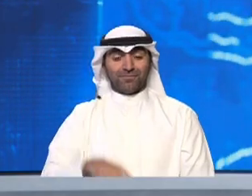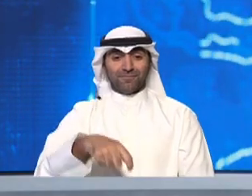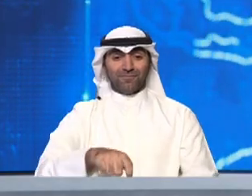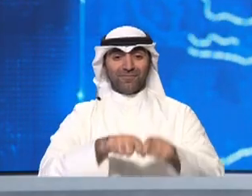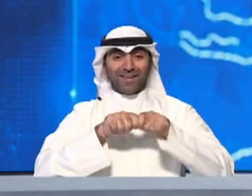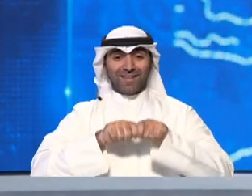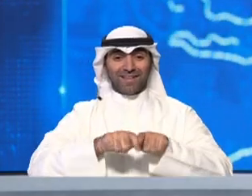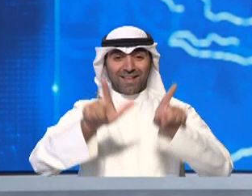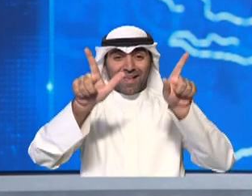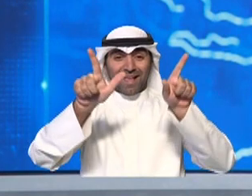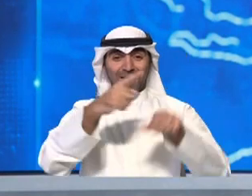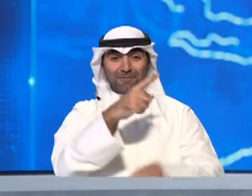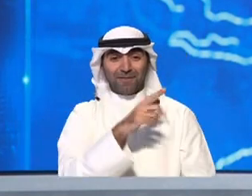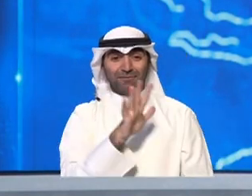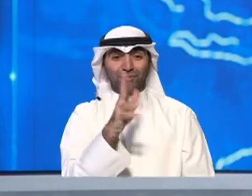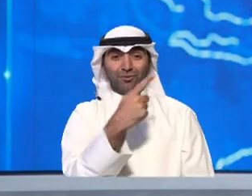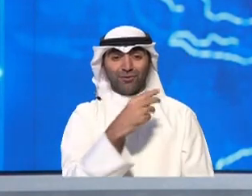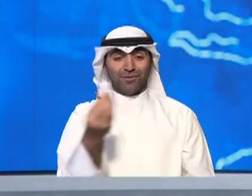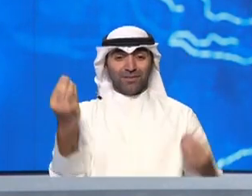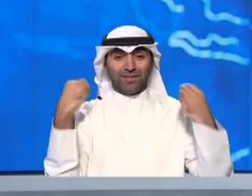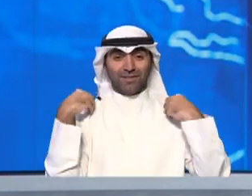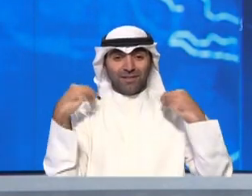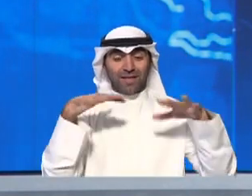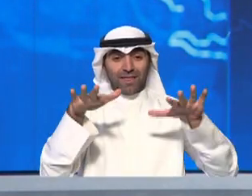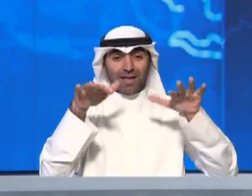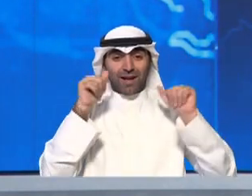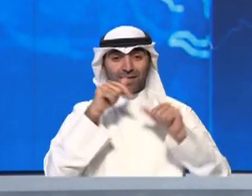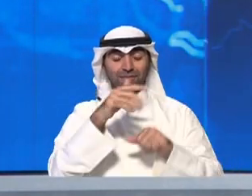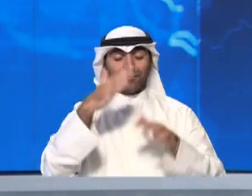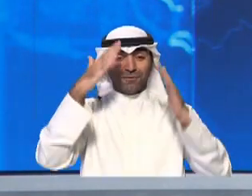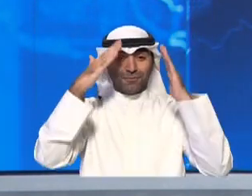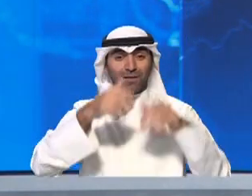ما تشوف شر كابتن أسامة حسين نجم النادي العربي ومنتخب الوطن